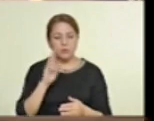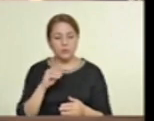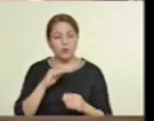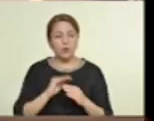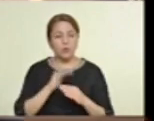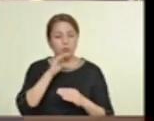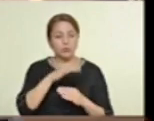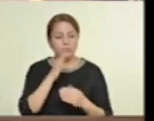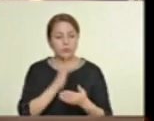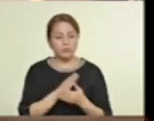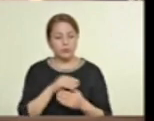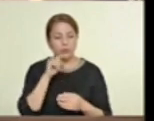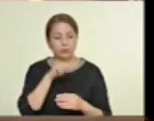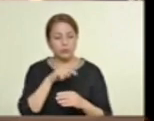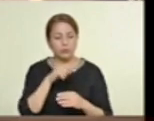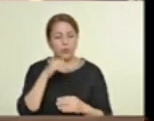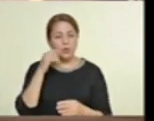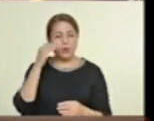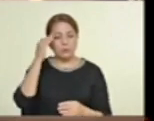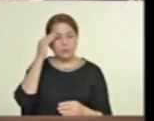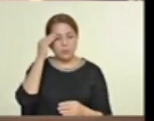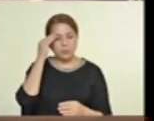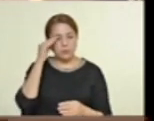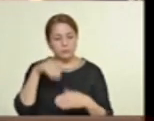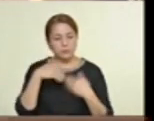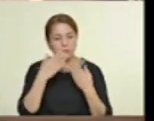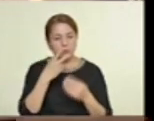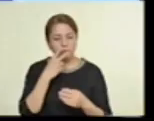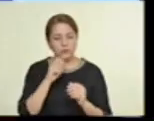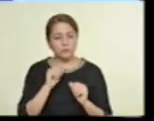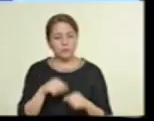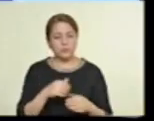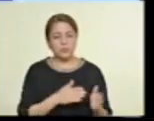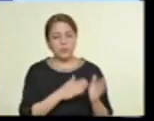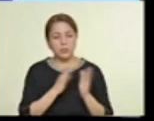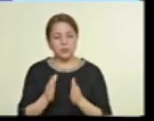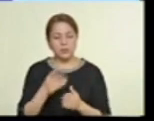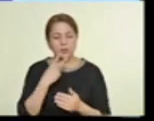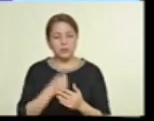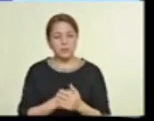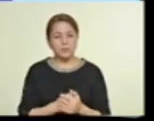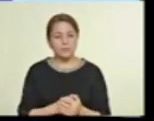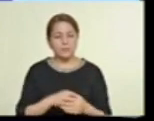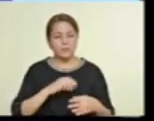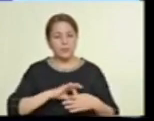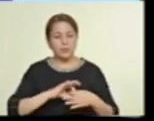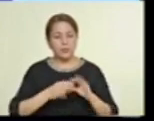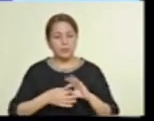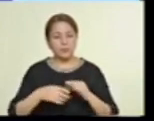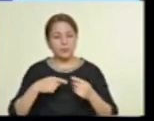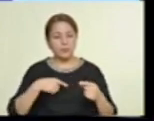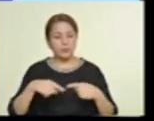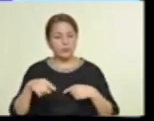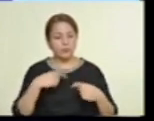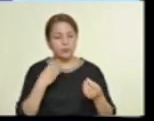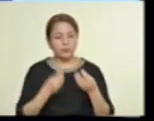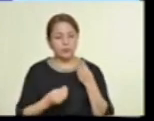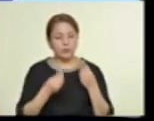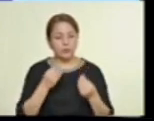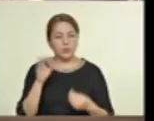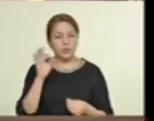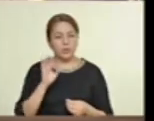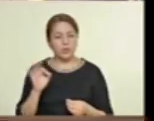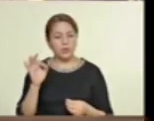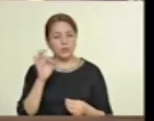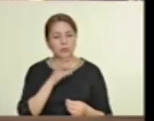ma'nosini ifodalab kelayotganligini ko'rishingiz mumkin. Keyingi o'ringa diqqatingizni qarating. Gap futbol o'yini ustida